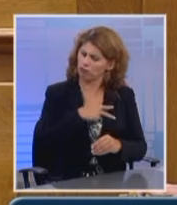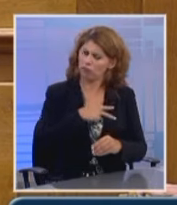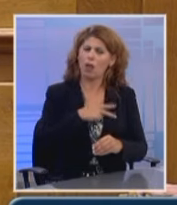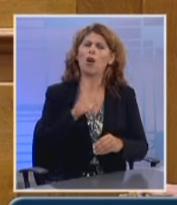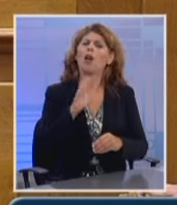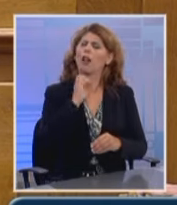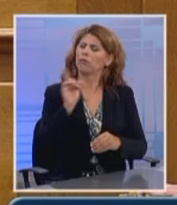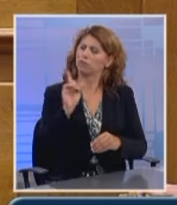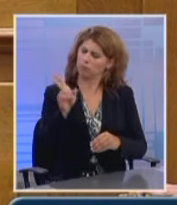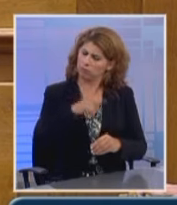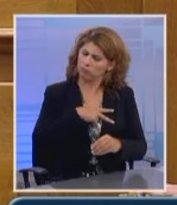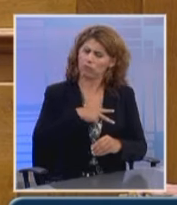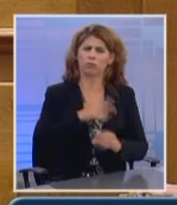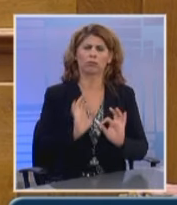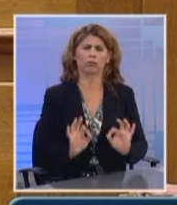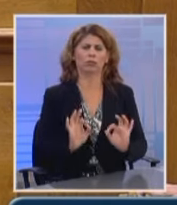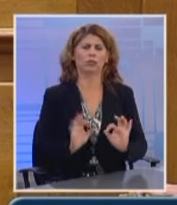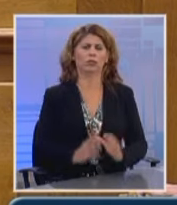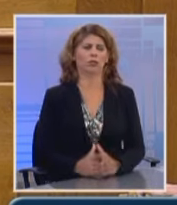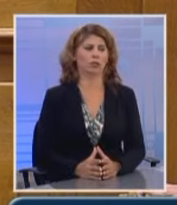ούτε λανθασμένα. Σωστά είναι.